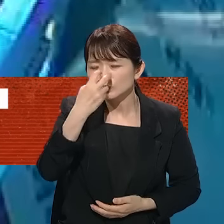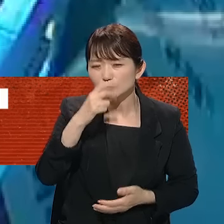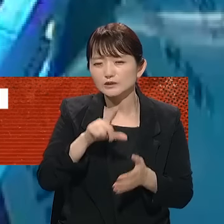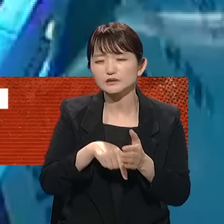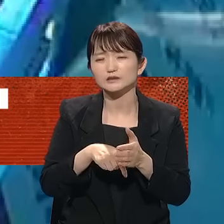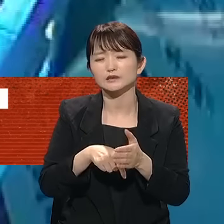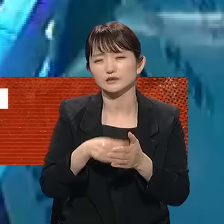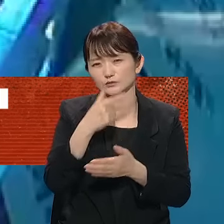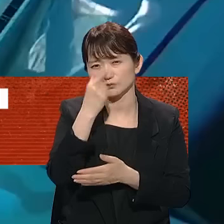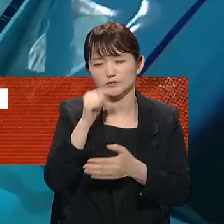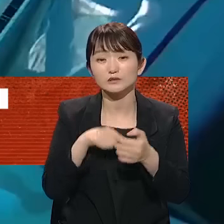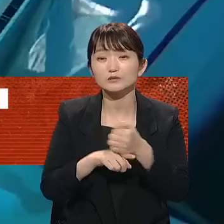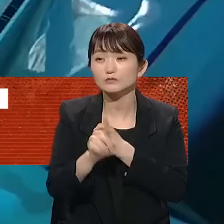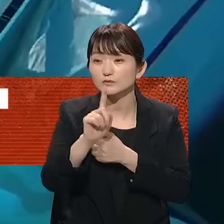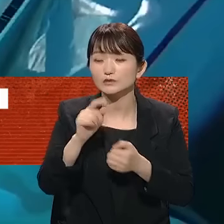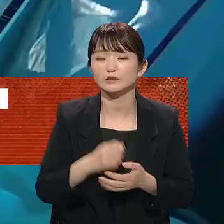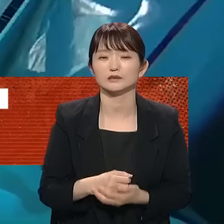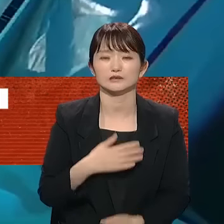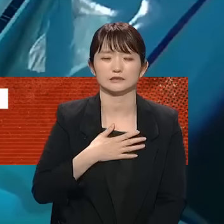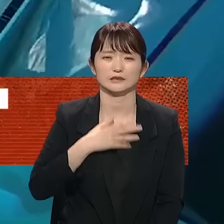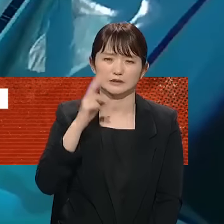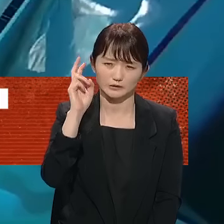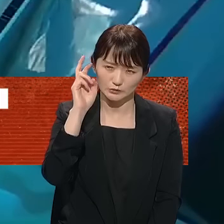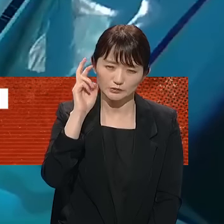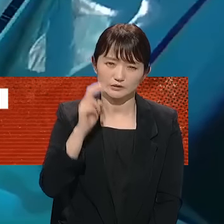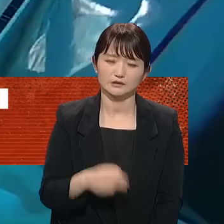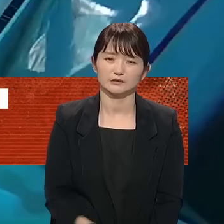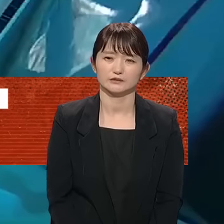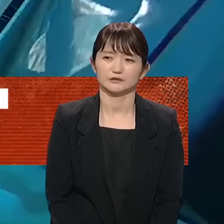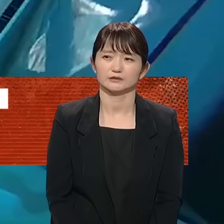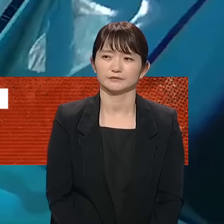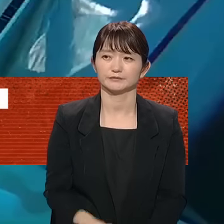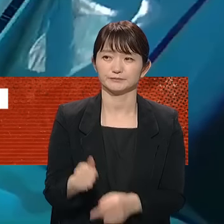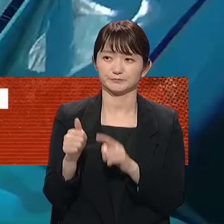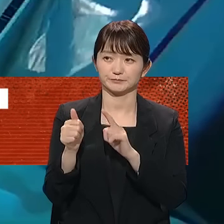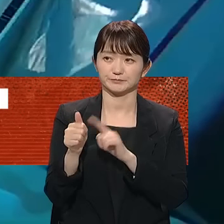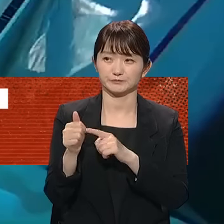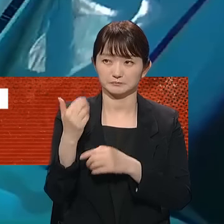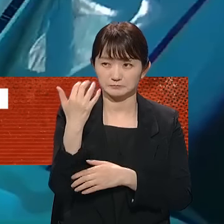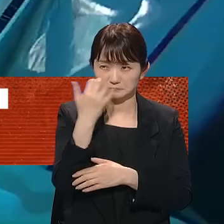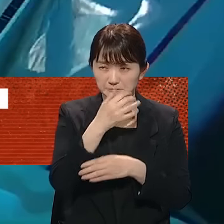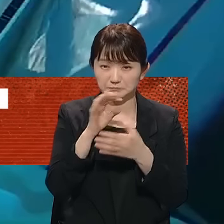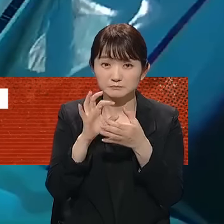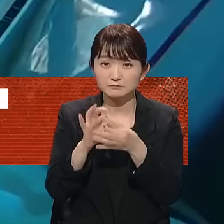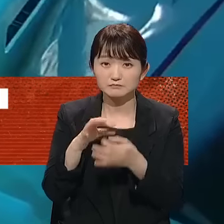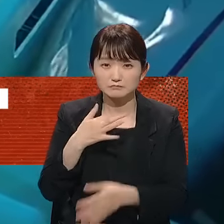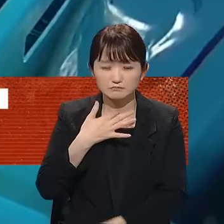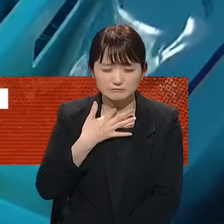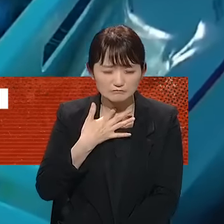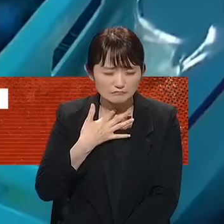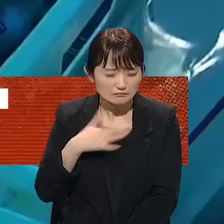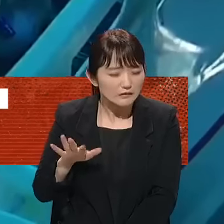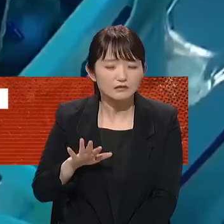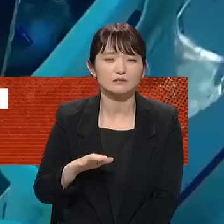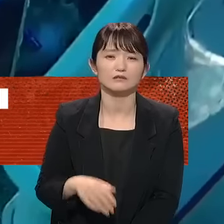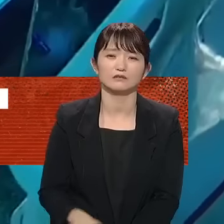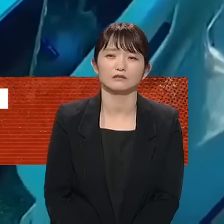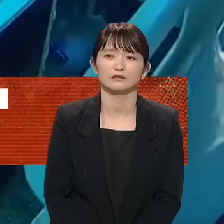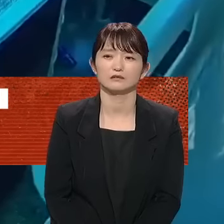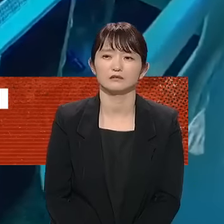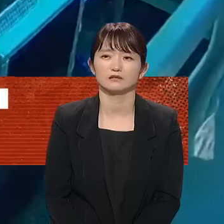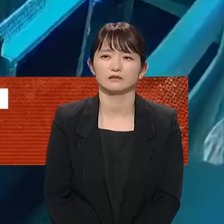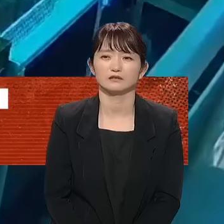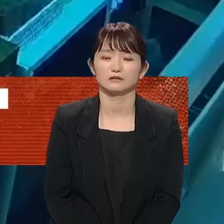의미가 뭐냐면 뭐 제 추측입니다만 이거는 일단 저 남성이 성관계 사실 자체를 부인했을 것 같아요.